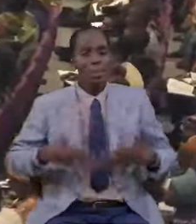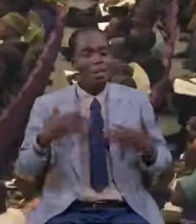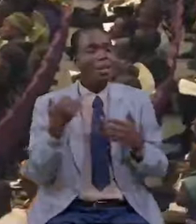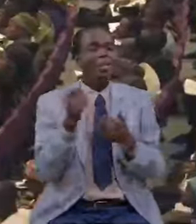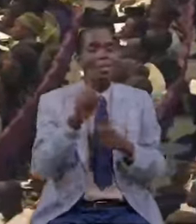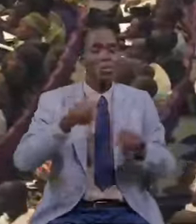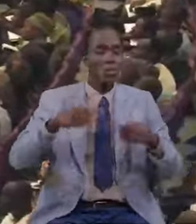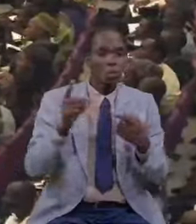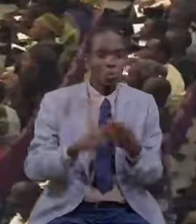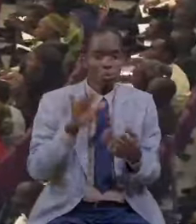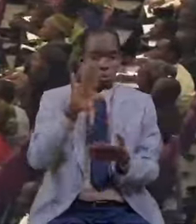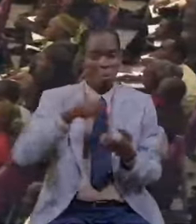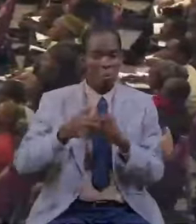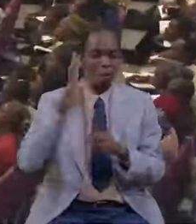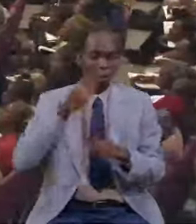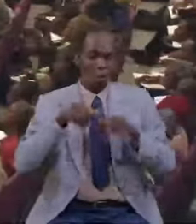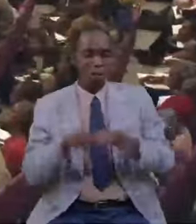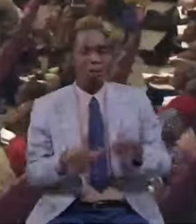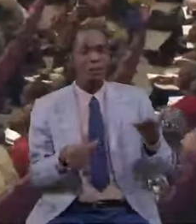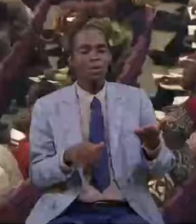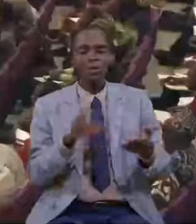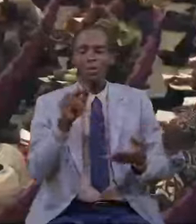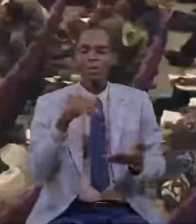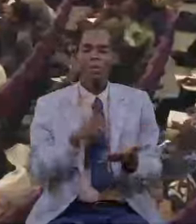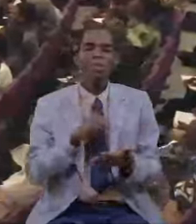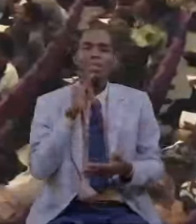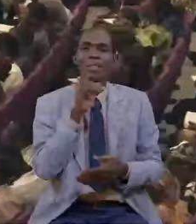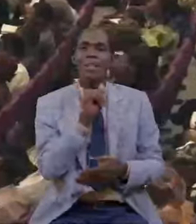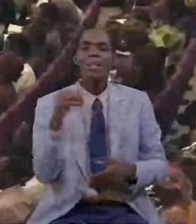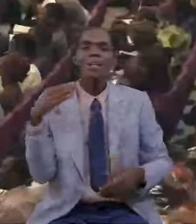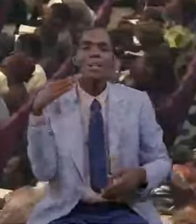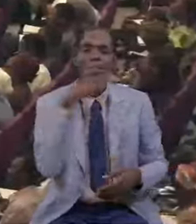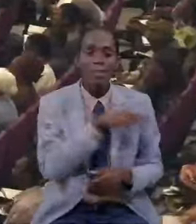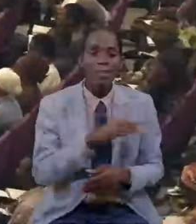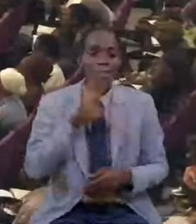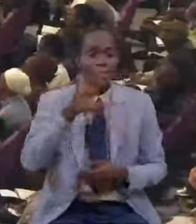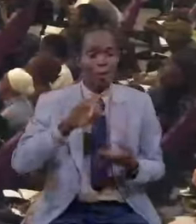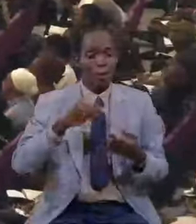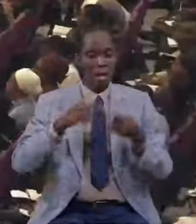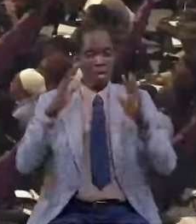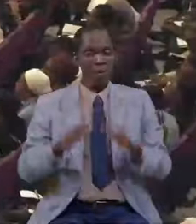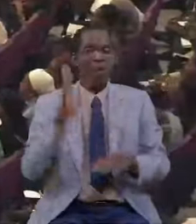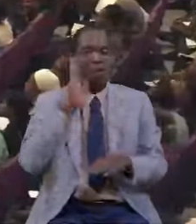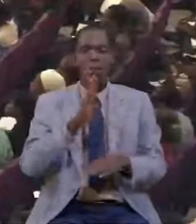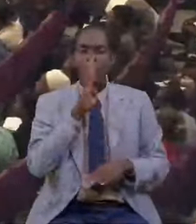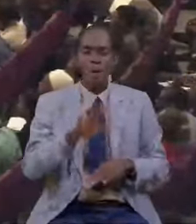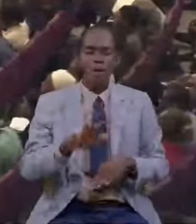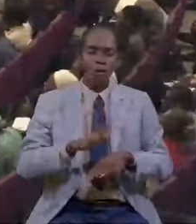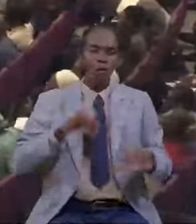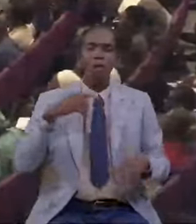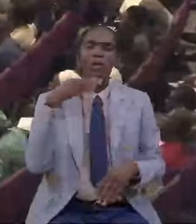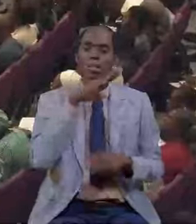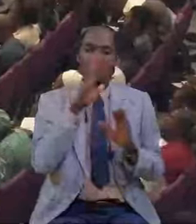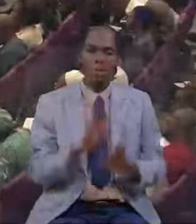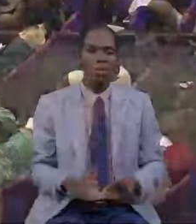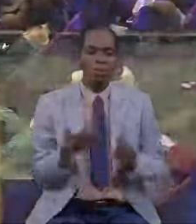va demeurer là-bas, c'est un mensonge. Tes ennemis feront défaut devant toi ce soir,